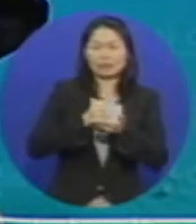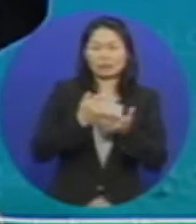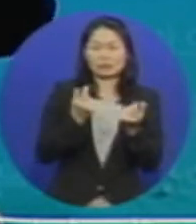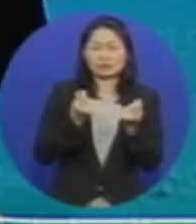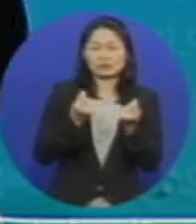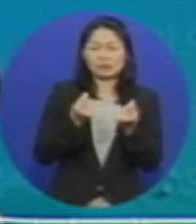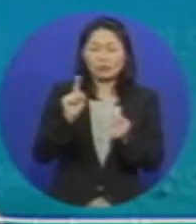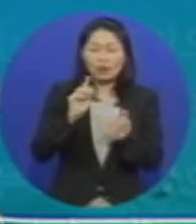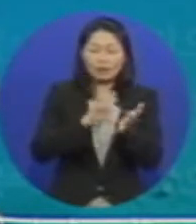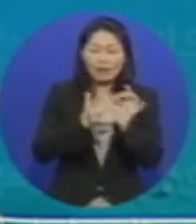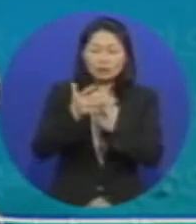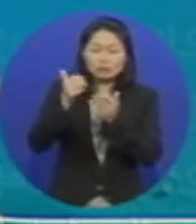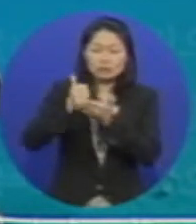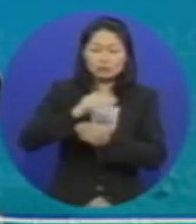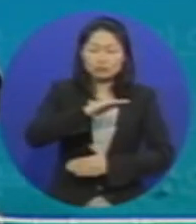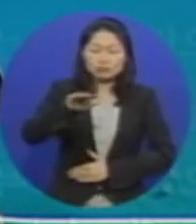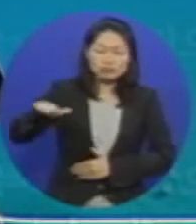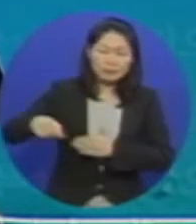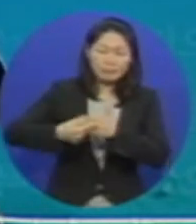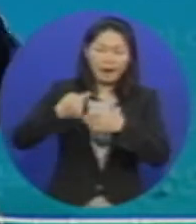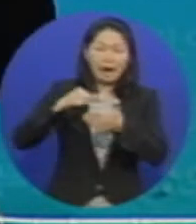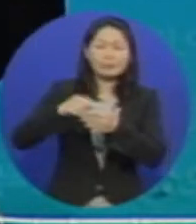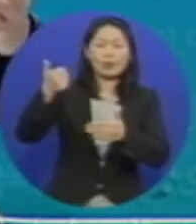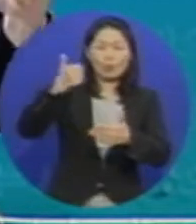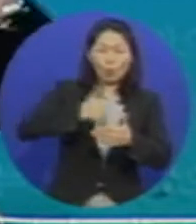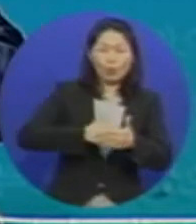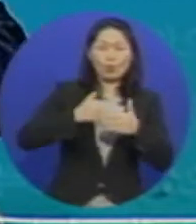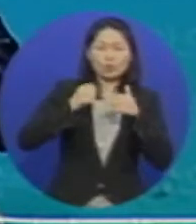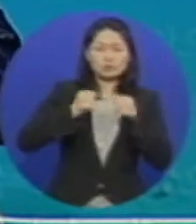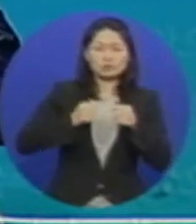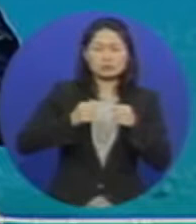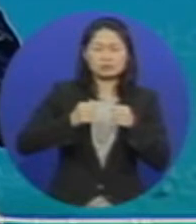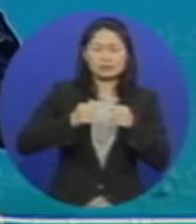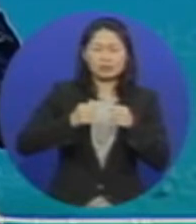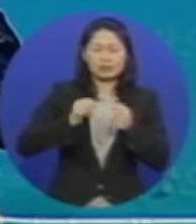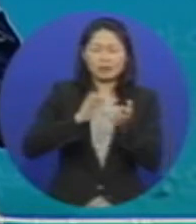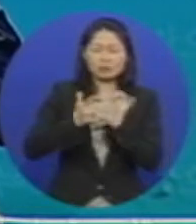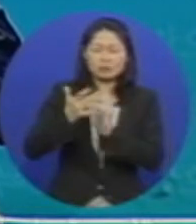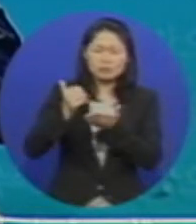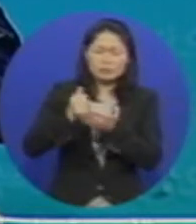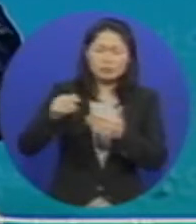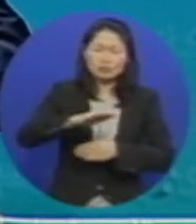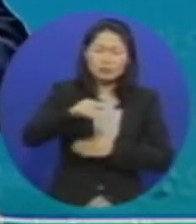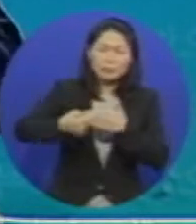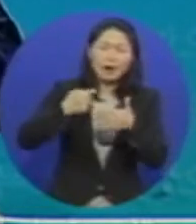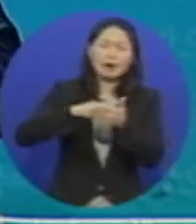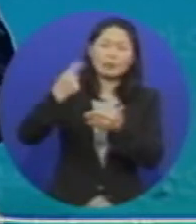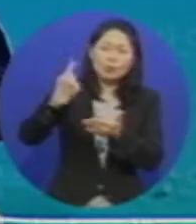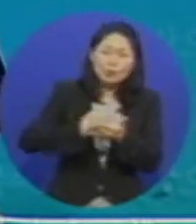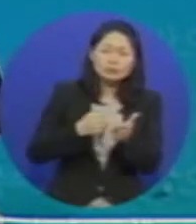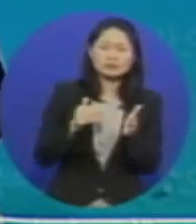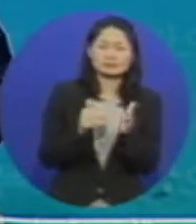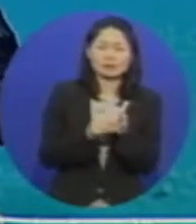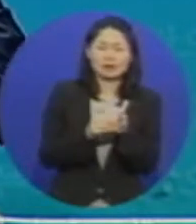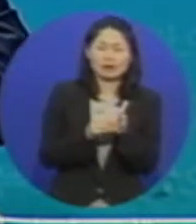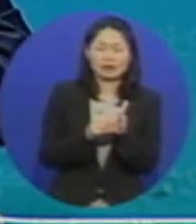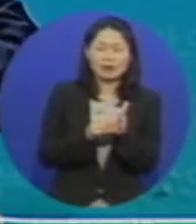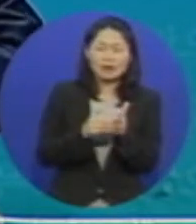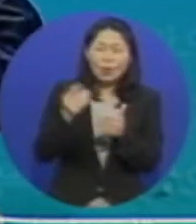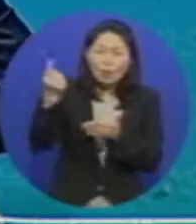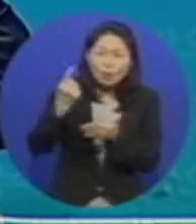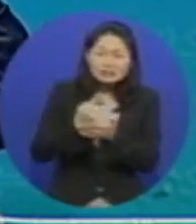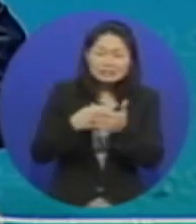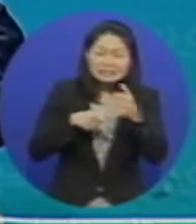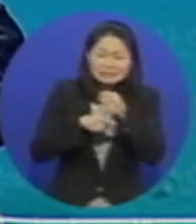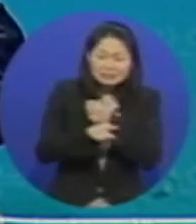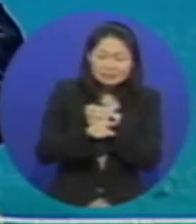예수님께서 우리 마음에 오셨어요 예수님이 우리 마음이 오셨다고 예수님이 우리 마음에 오셨다는 것을